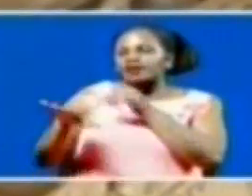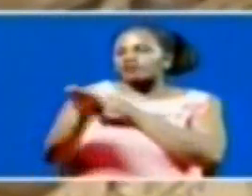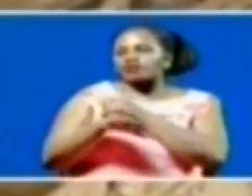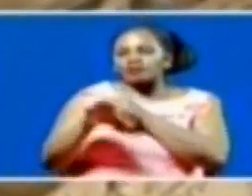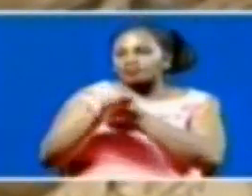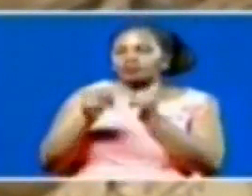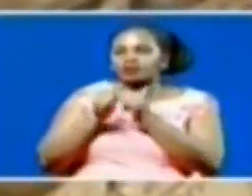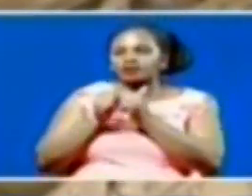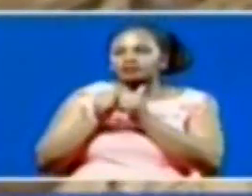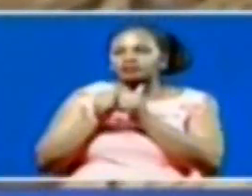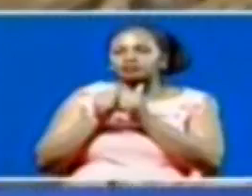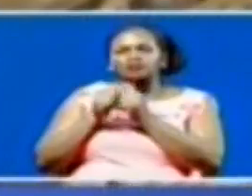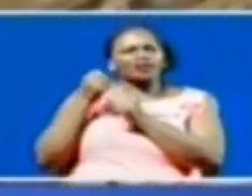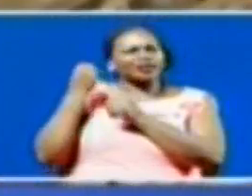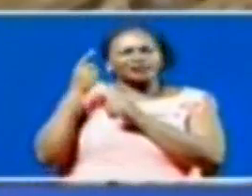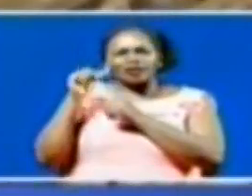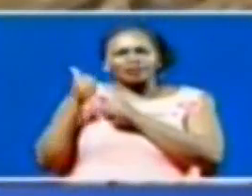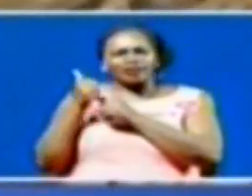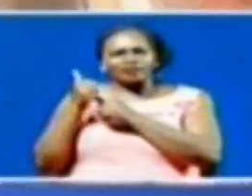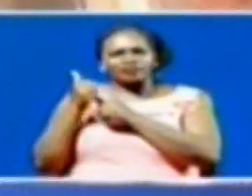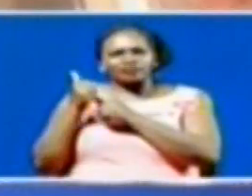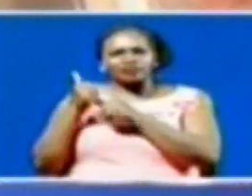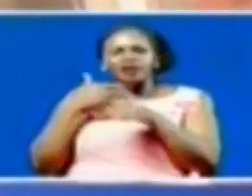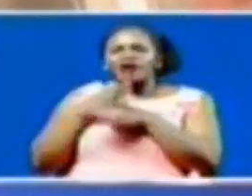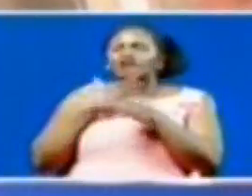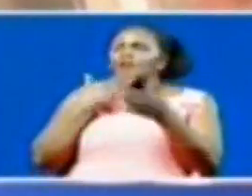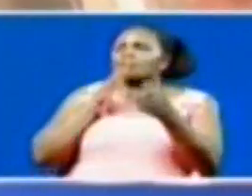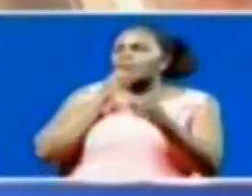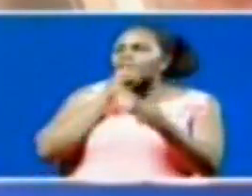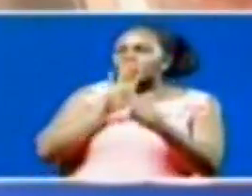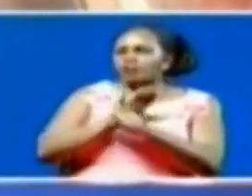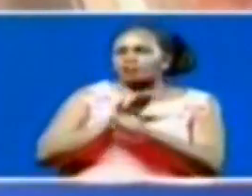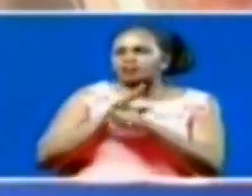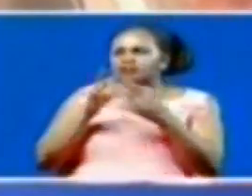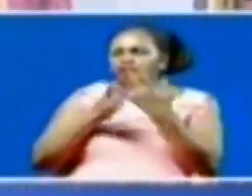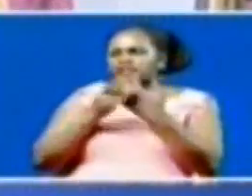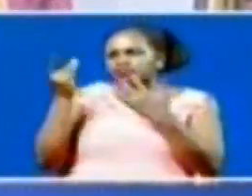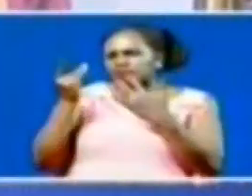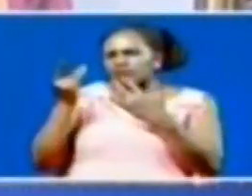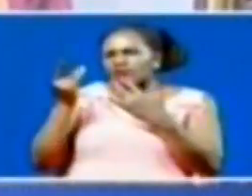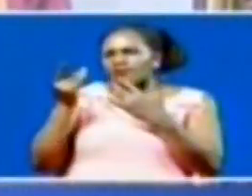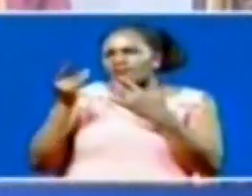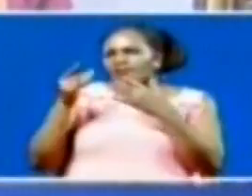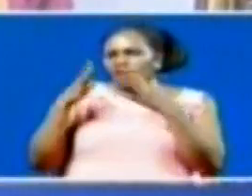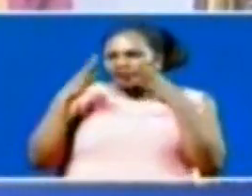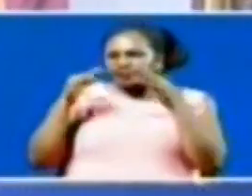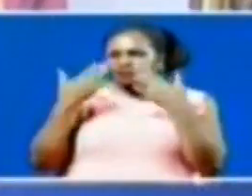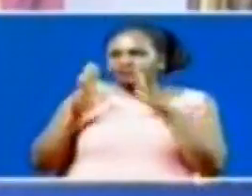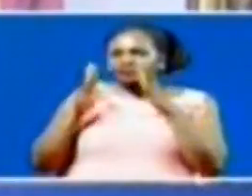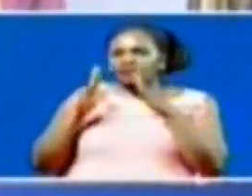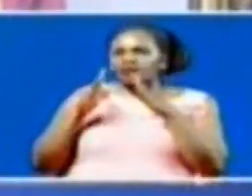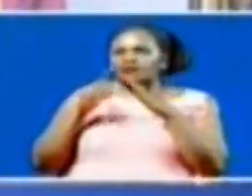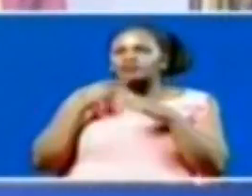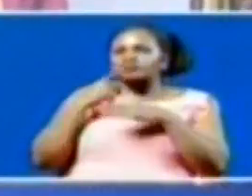mazingira ambayo hayakueleweka licha ya kula kiapo cha kutoachana kwa heri na kwa shari.